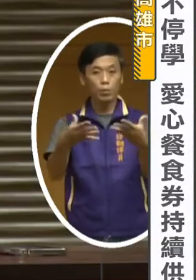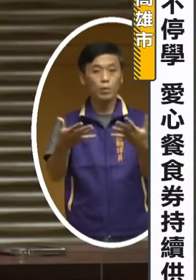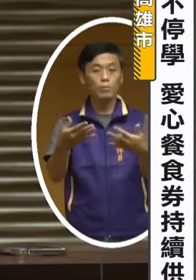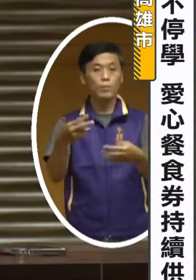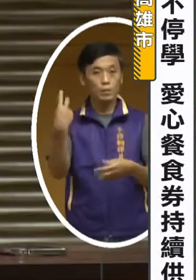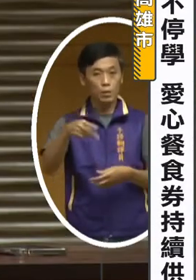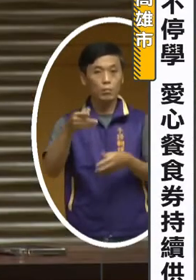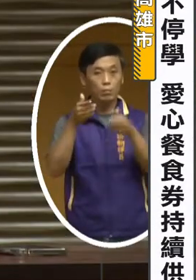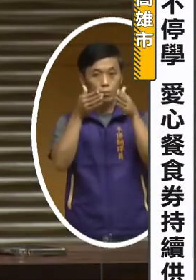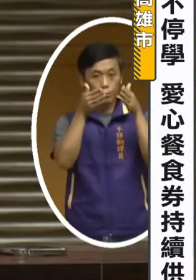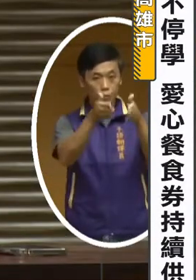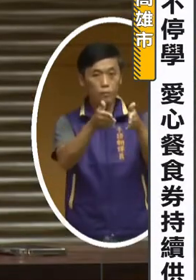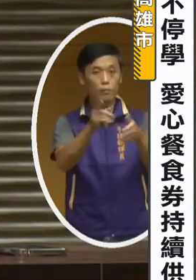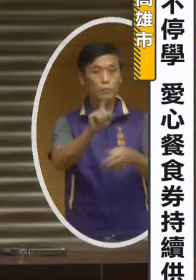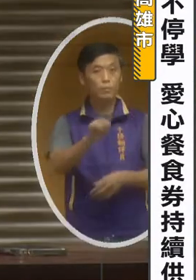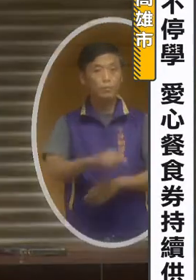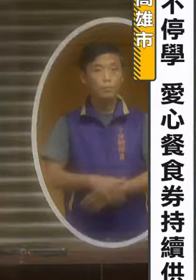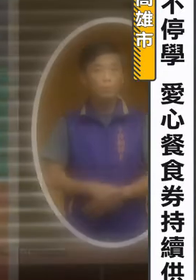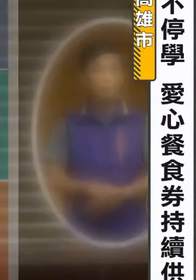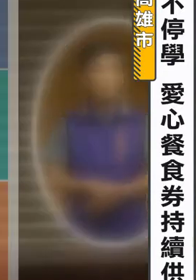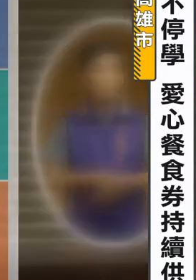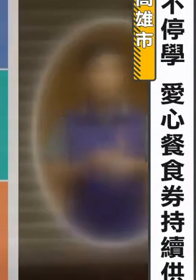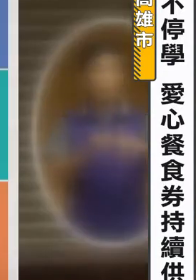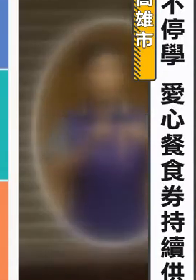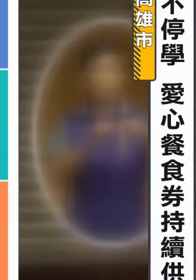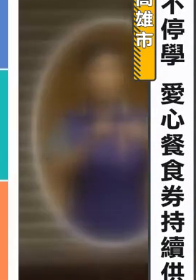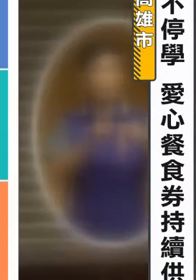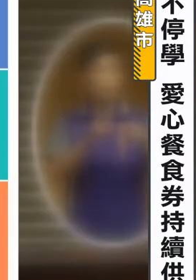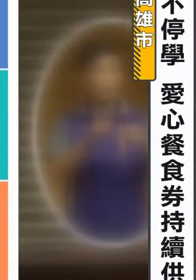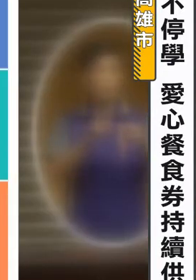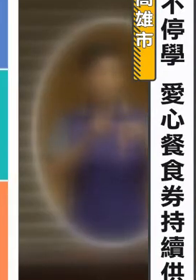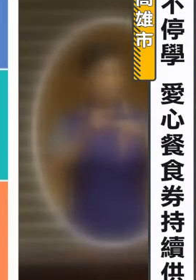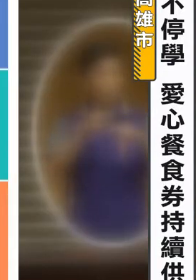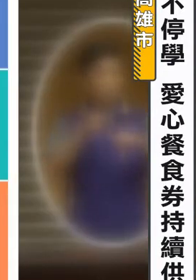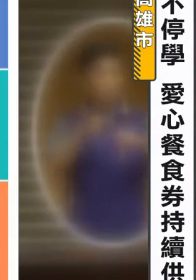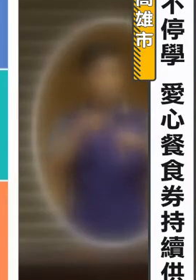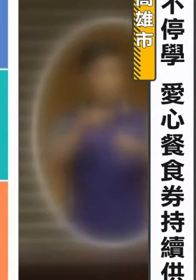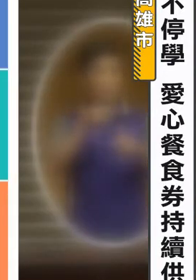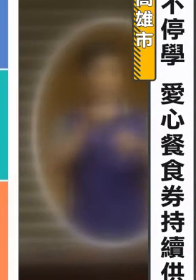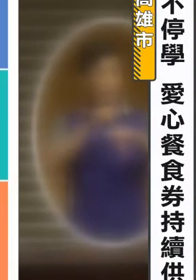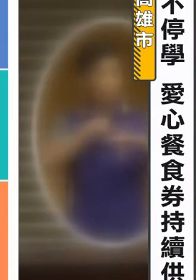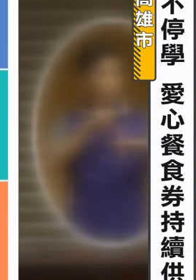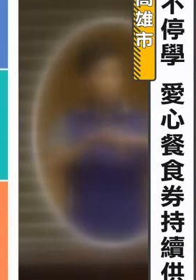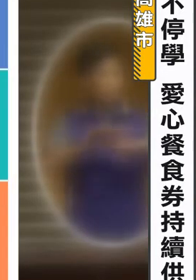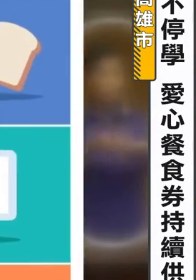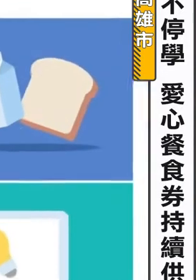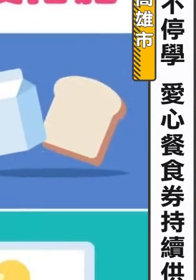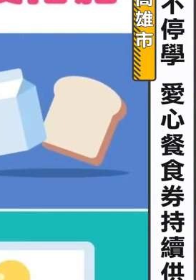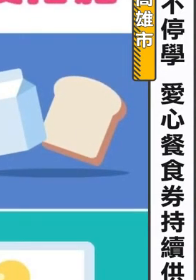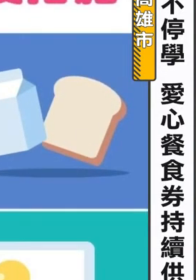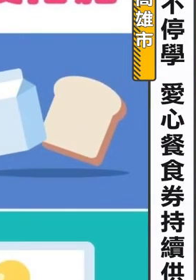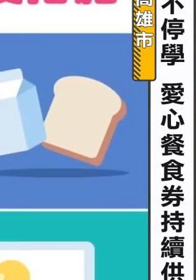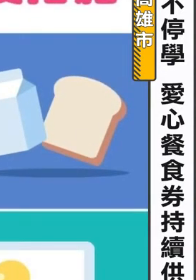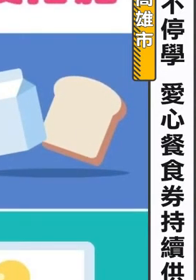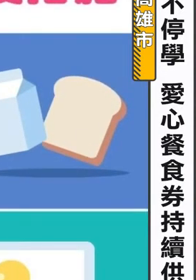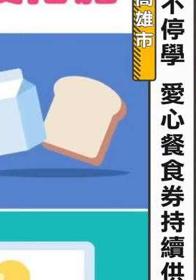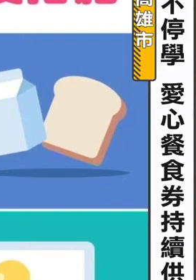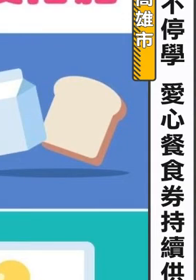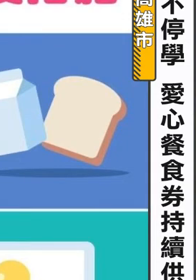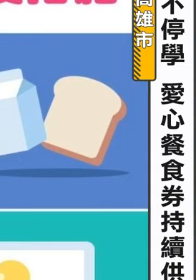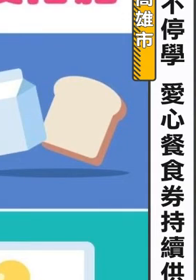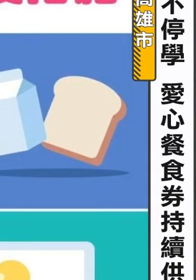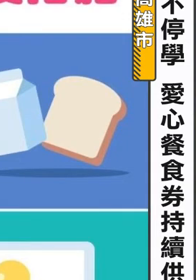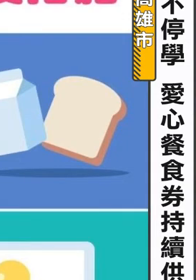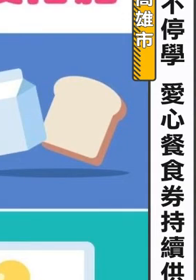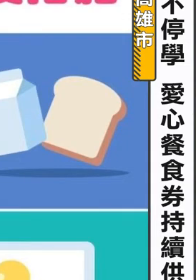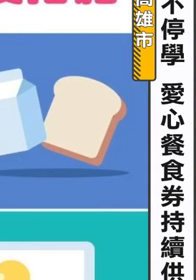的教育也不能荒废。教育局除了在停课期间针对7000多名低收入户学生假日不间断提供爱心餐食